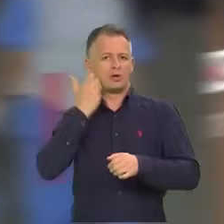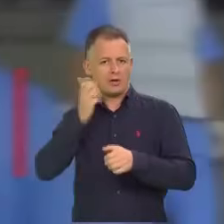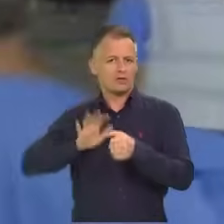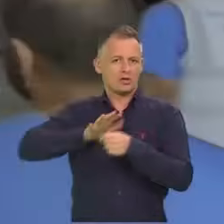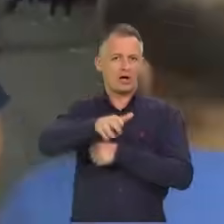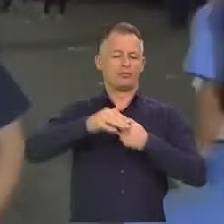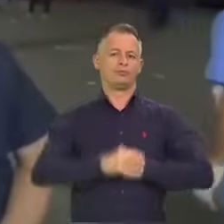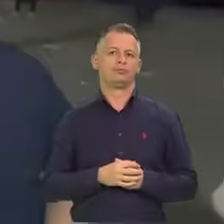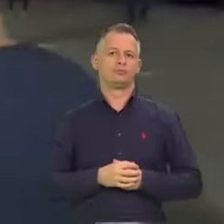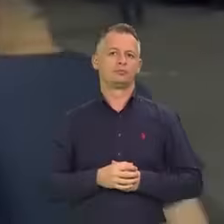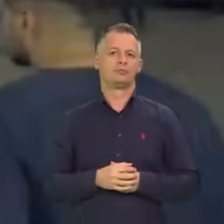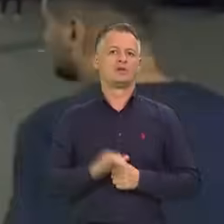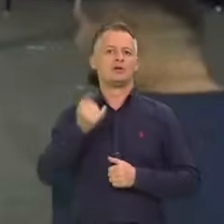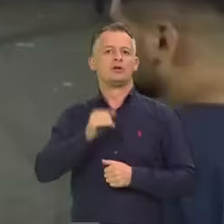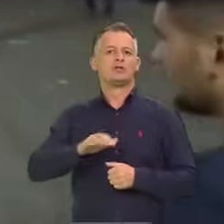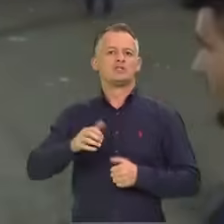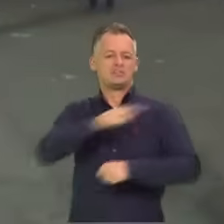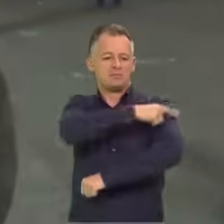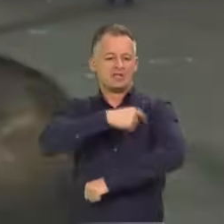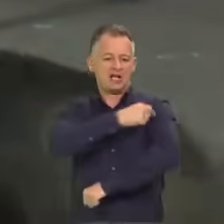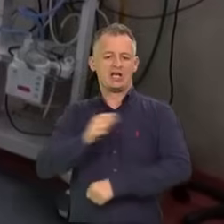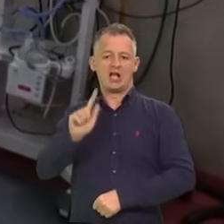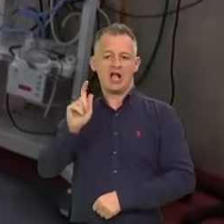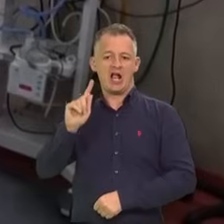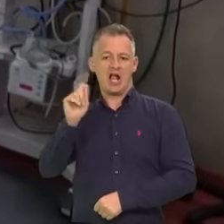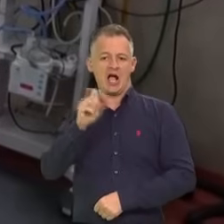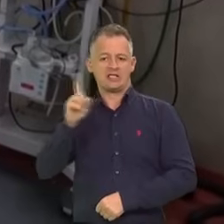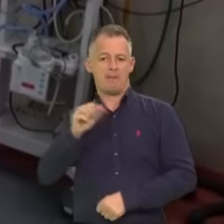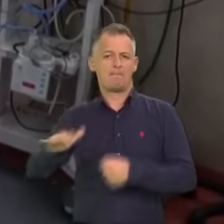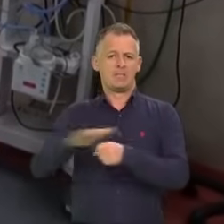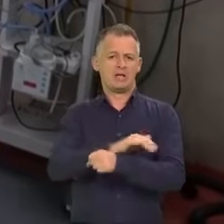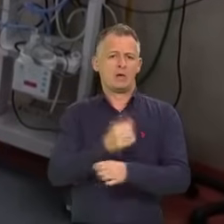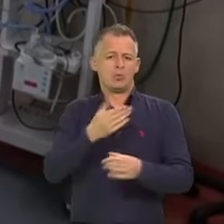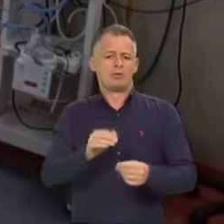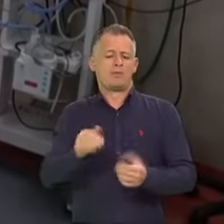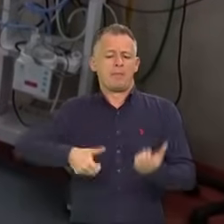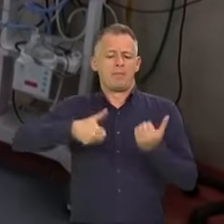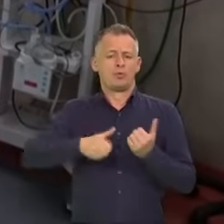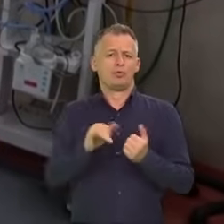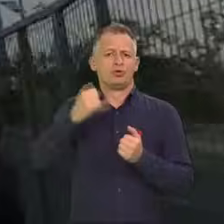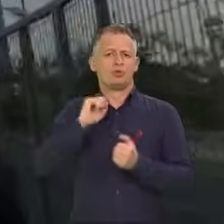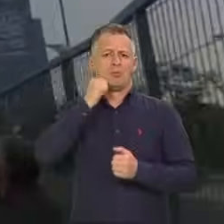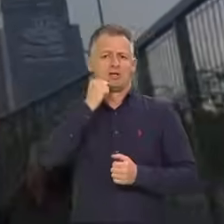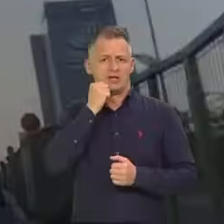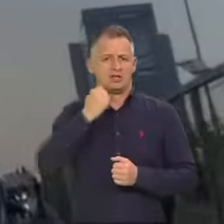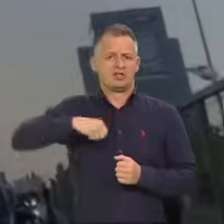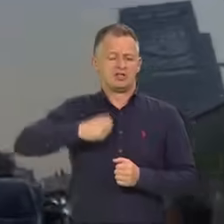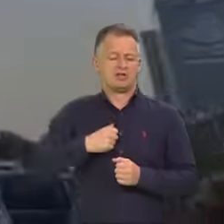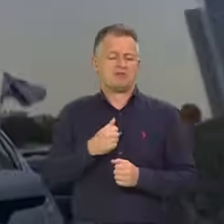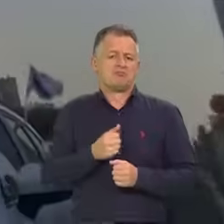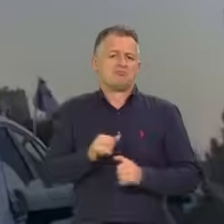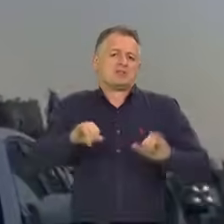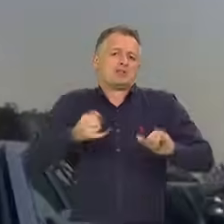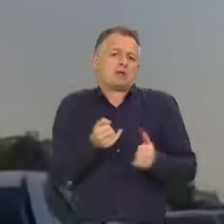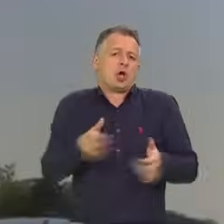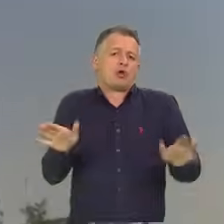Și spitalele din Fâșia Gaza sunt arhipline, mii de oameni riscă să moară, bebeluși, copii, tineri și bătrâni sunt în voia sorții, nu mai există